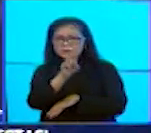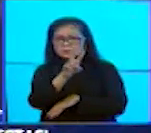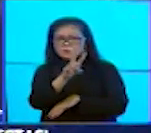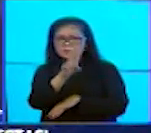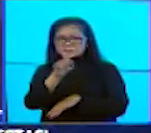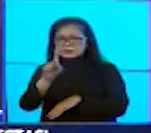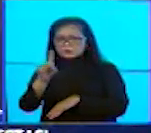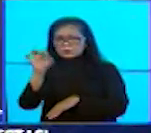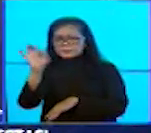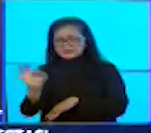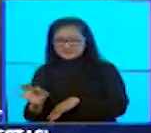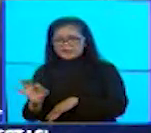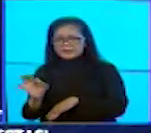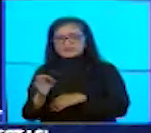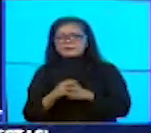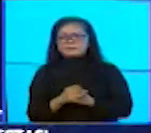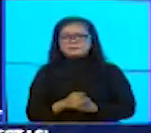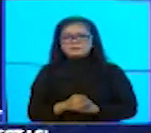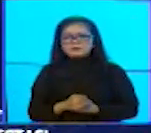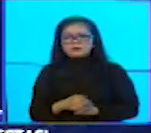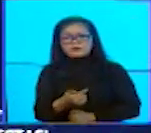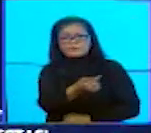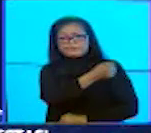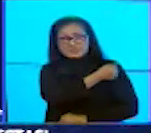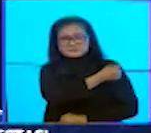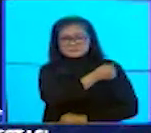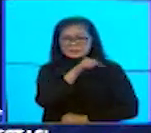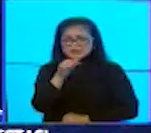0,21%. Jadi vaksin dan itu